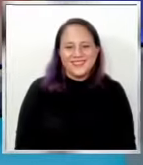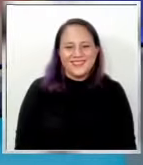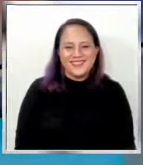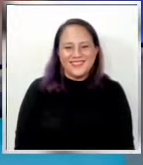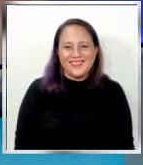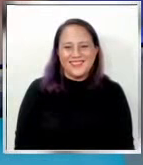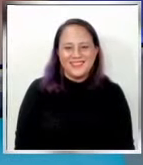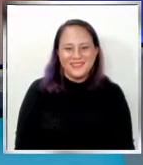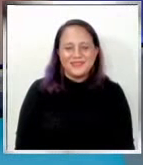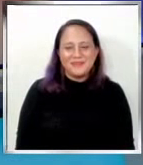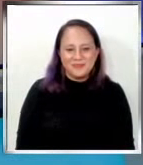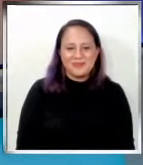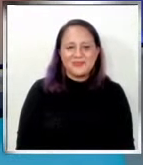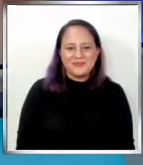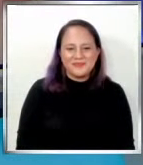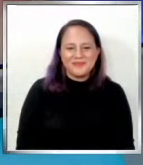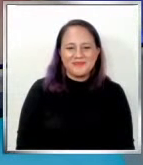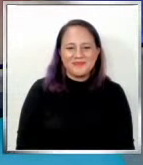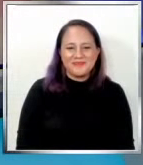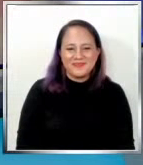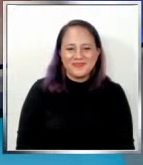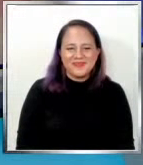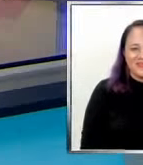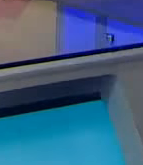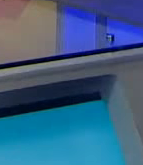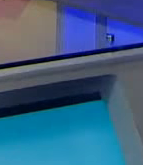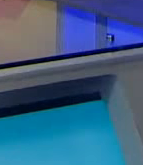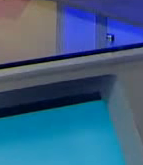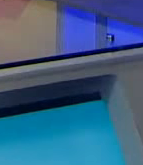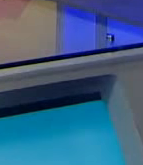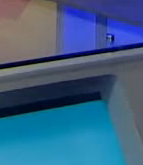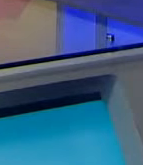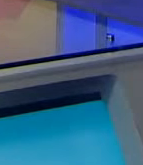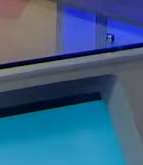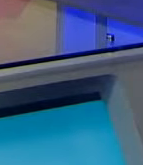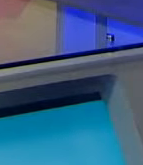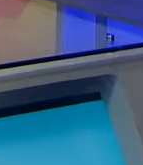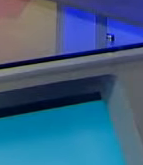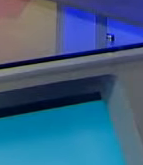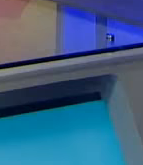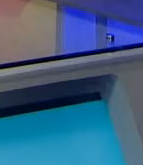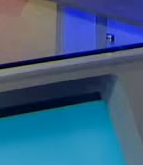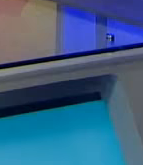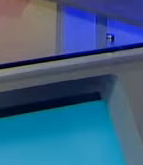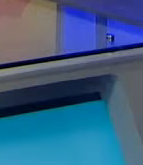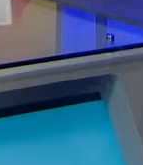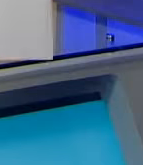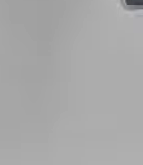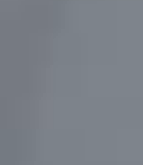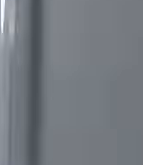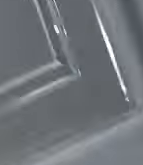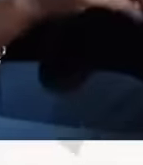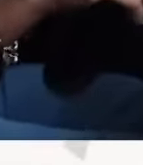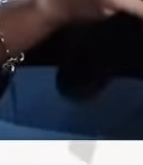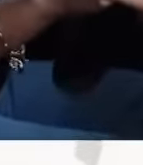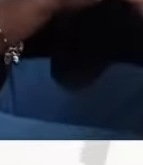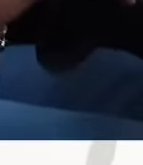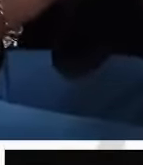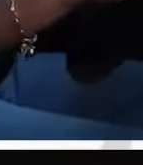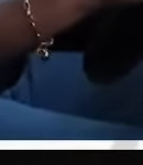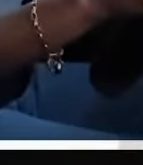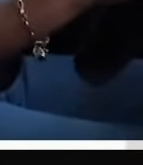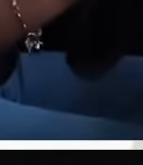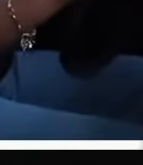Balikan natin ang storya kaugnay ng adulting project ni Jack Roberto. Makichika tayo kay Katatibayan. Okay, dandaan